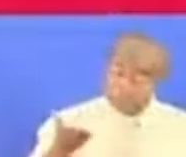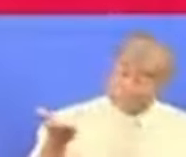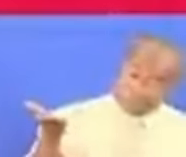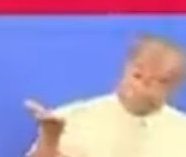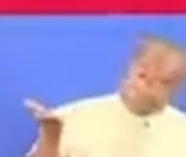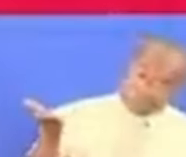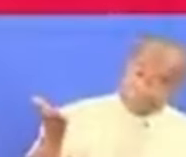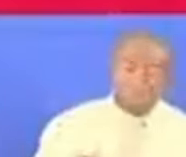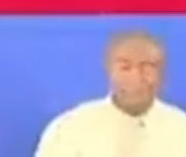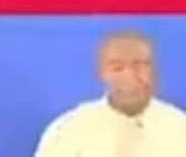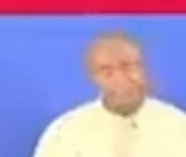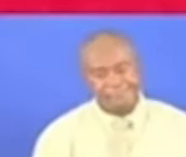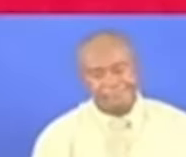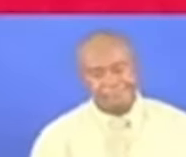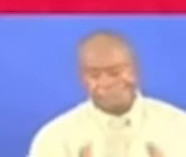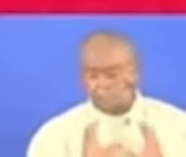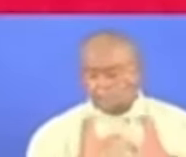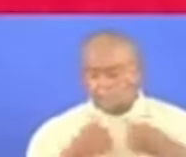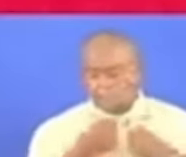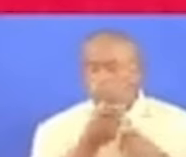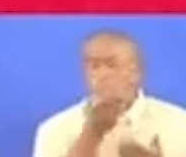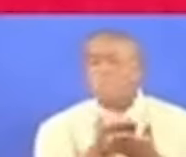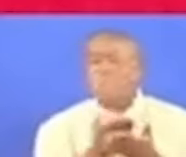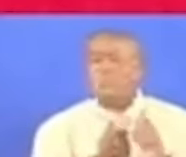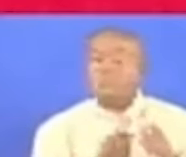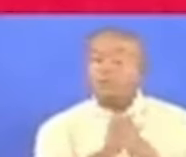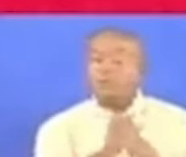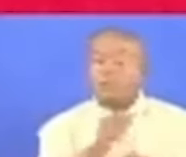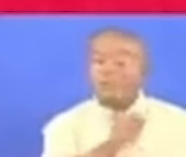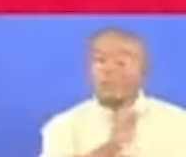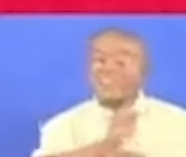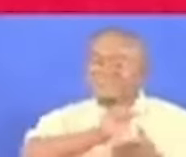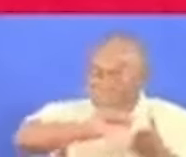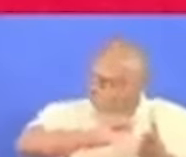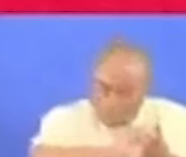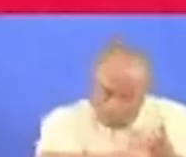spik Kama ilik kuwa na mapendeleo kwa ibara hii